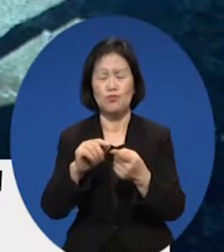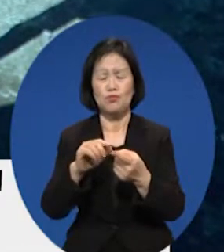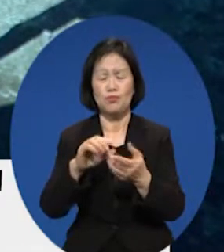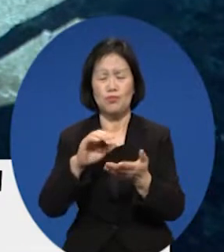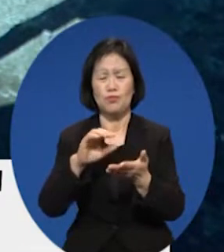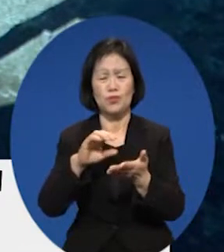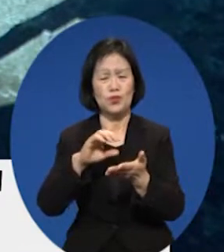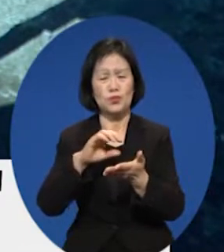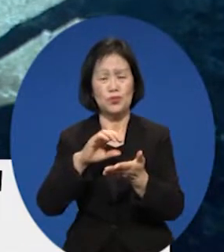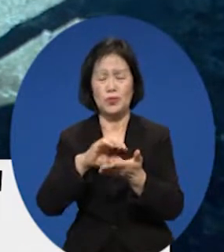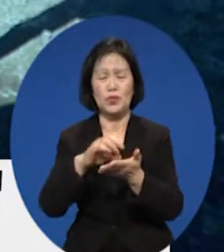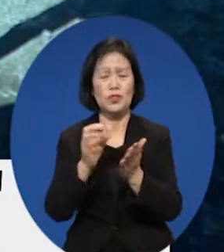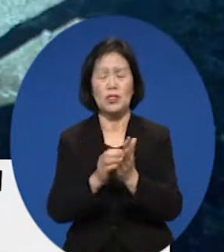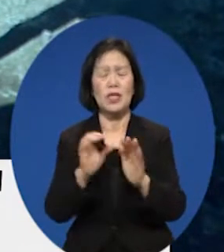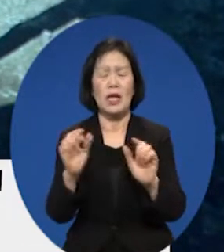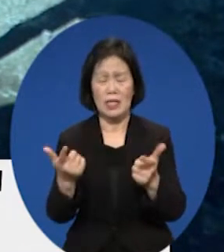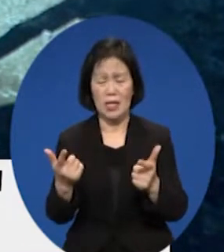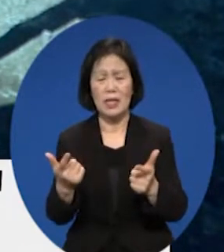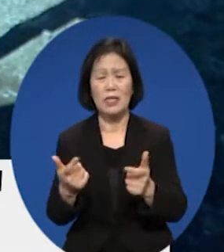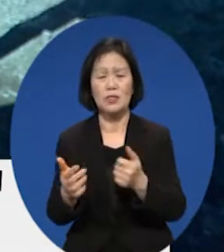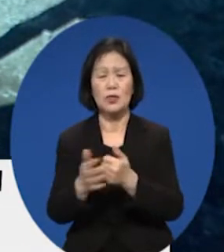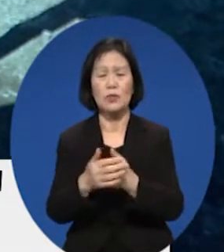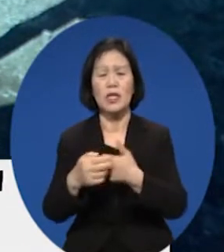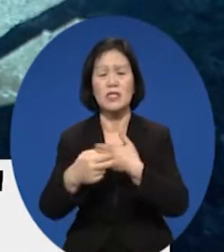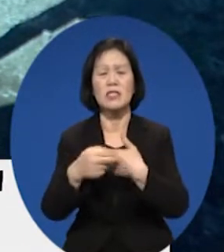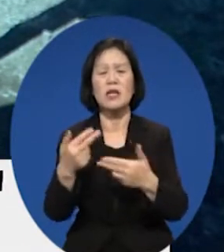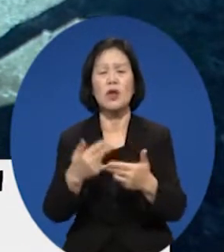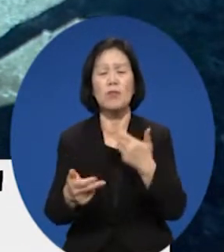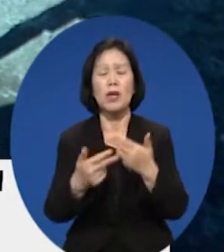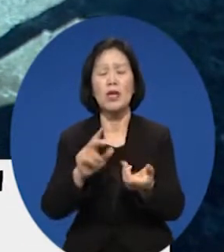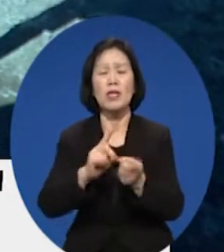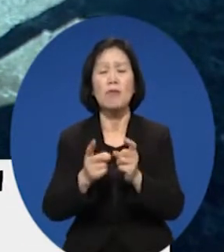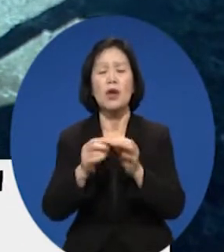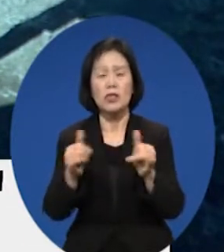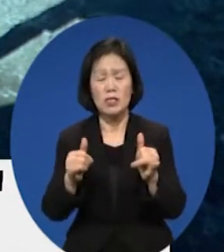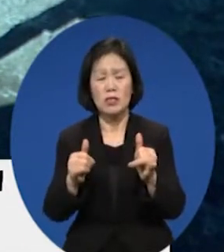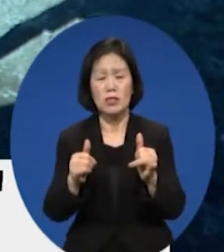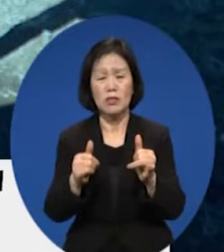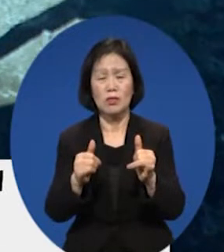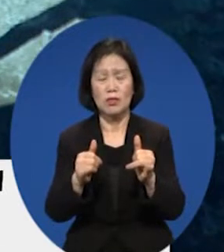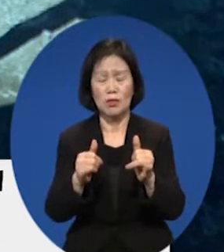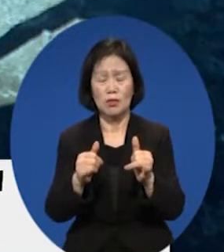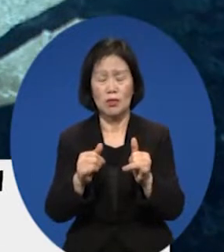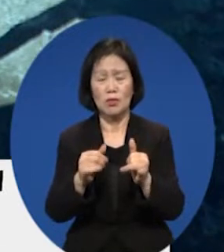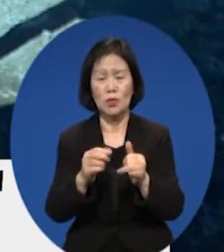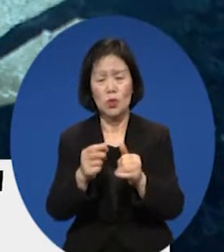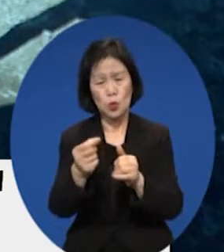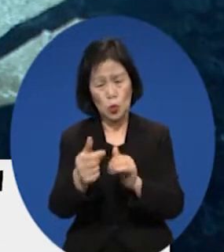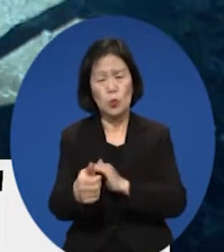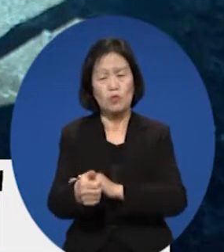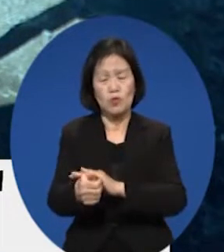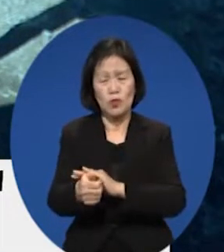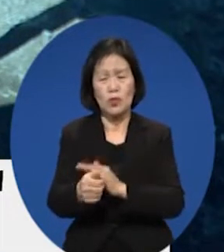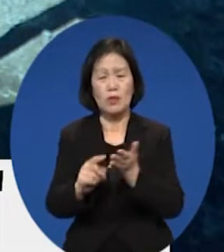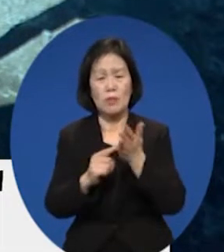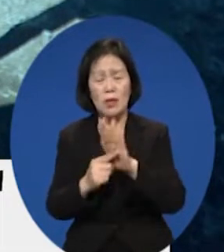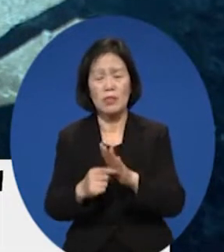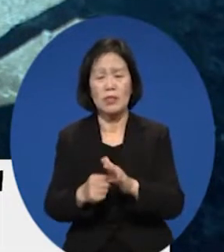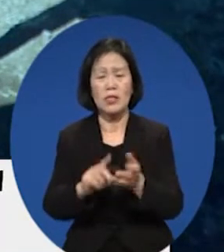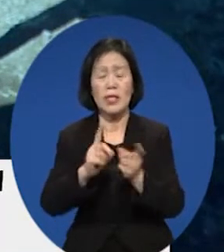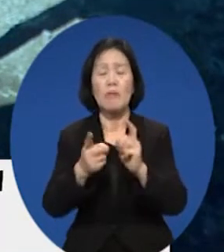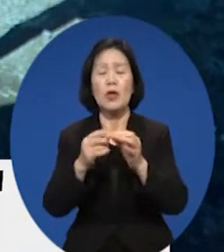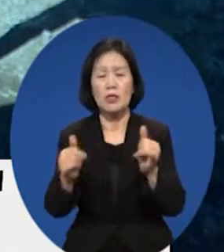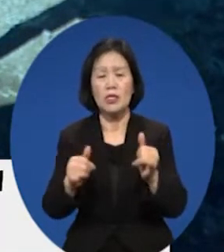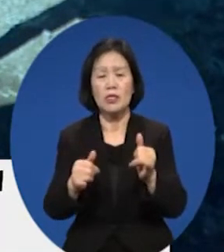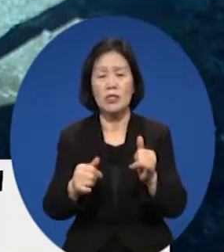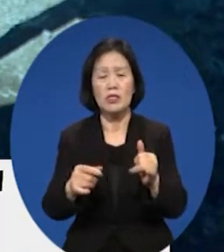합니다. 그렇지만 그 또 의협 같은 경우에는 대변인을 통해서 좀 한 발 물러난 입장을 보이는 것도 사실이죠. 지금 대변인을 통해서